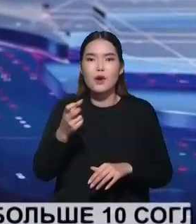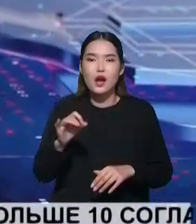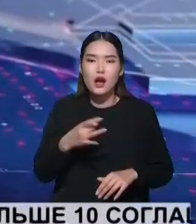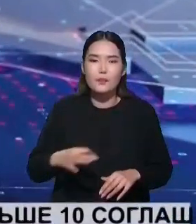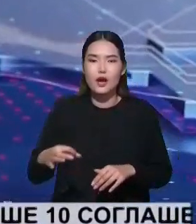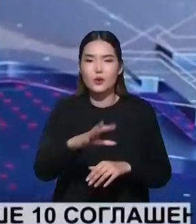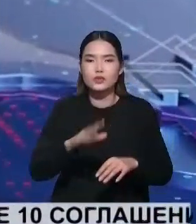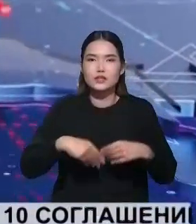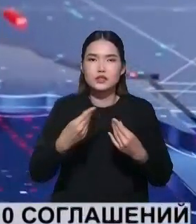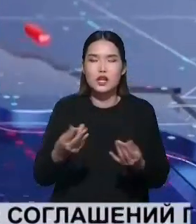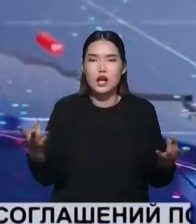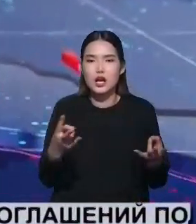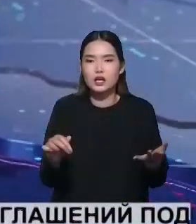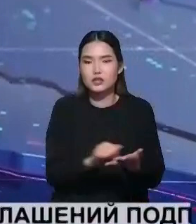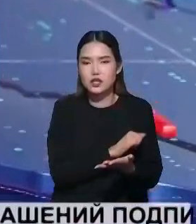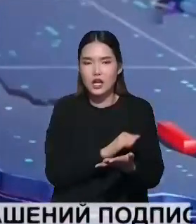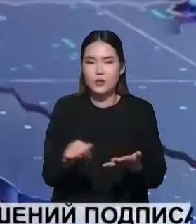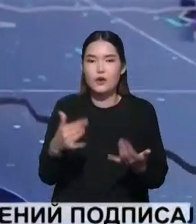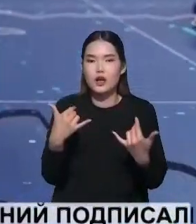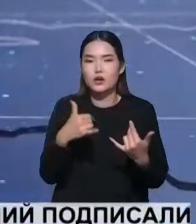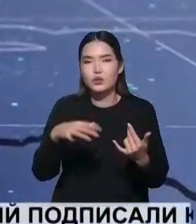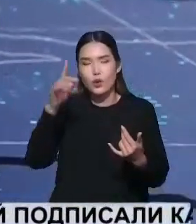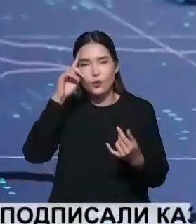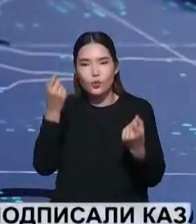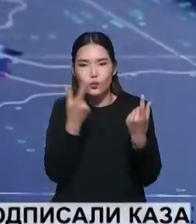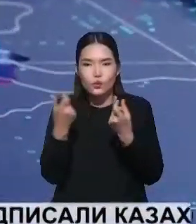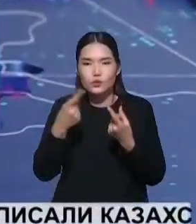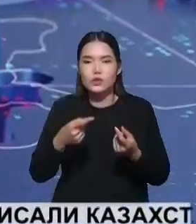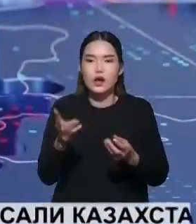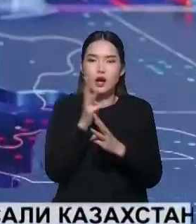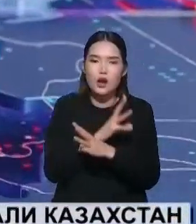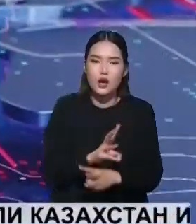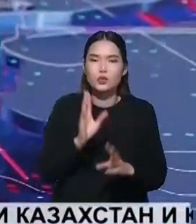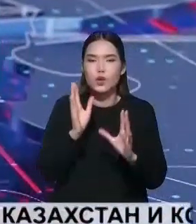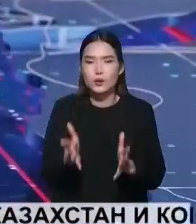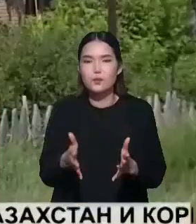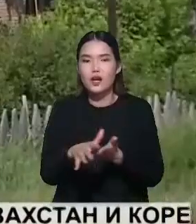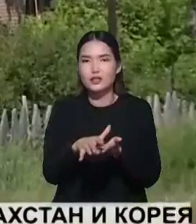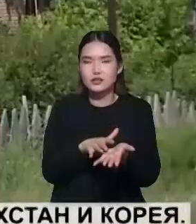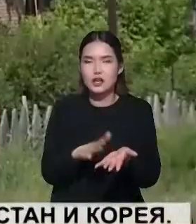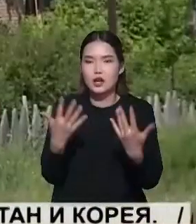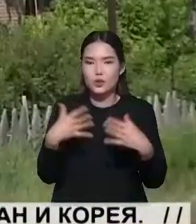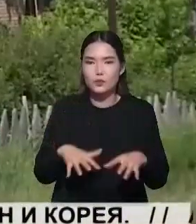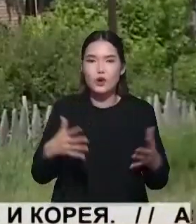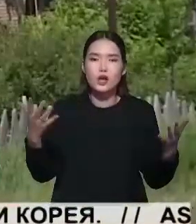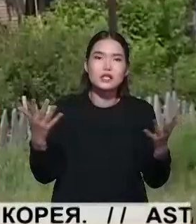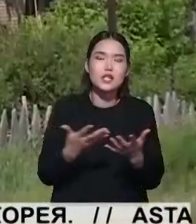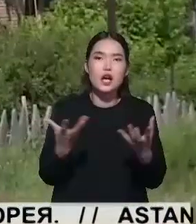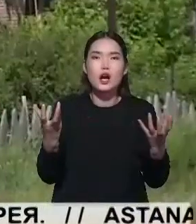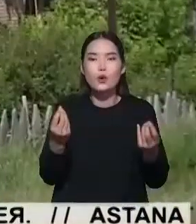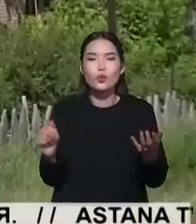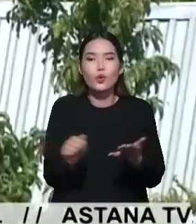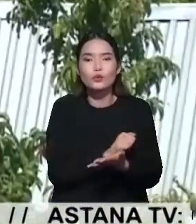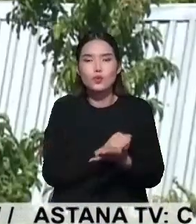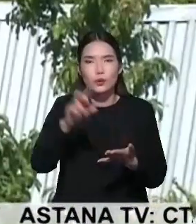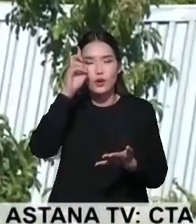предоставлена вся необходимая документация, на предстоящем уточнении областного бюджета будет подана бюджетная заявка. Какие еще документы чиновники